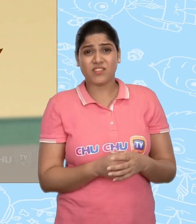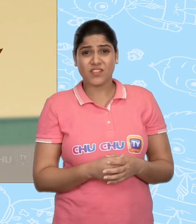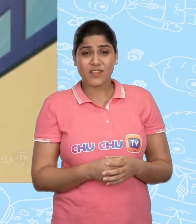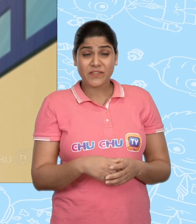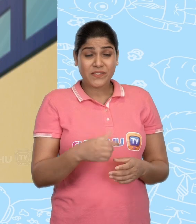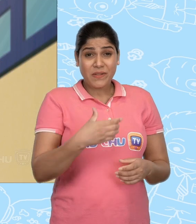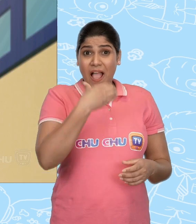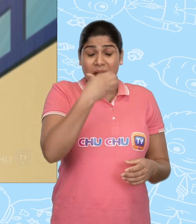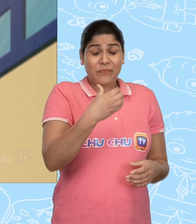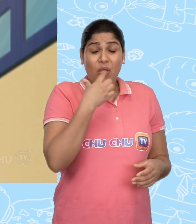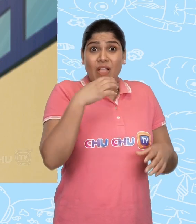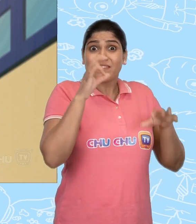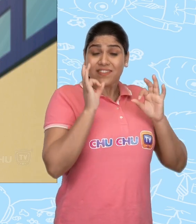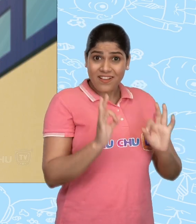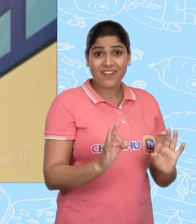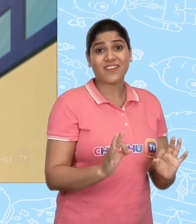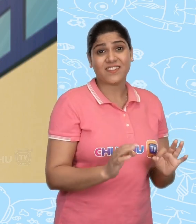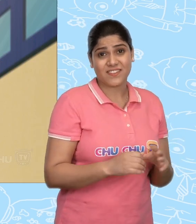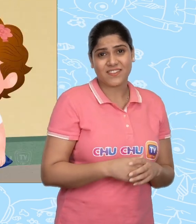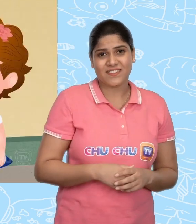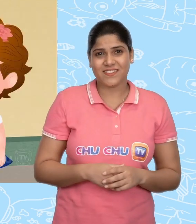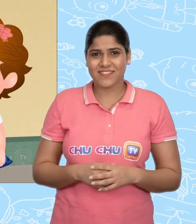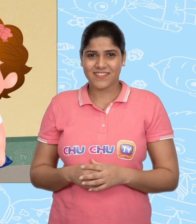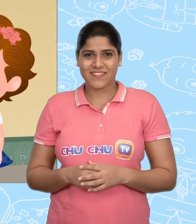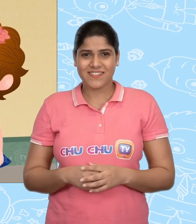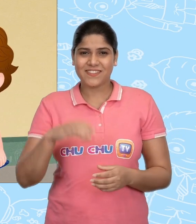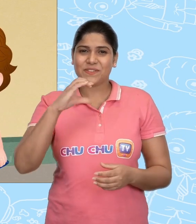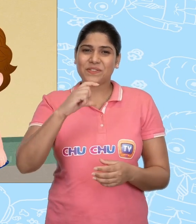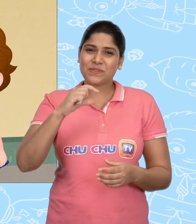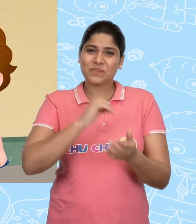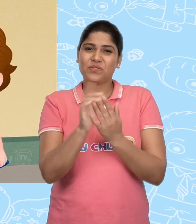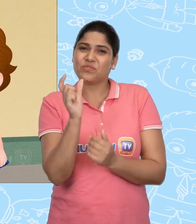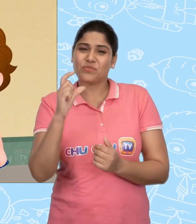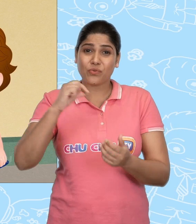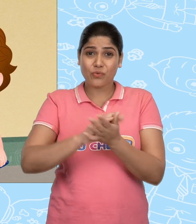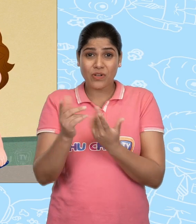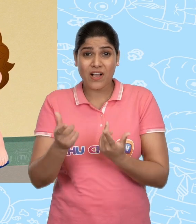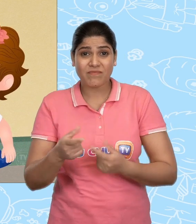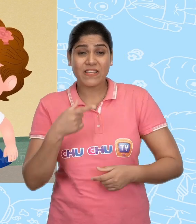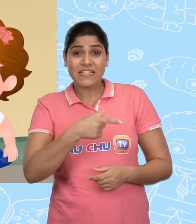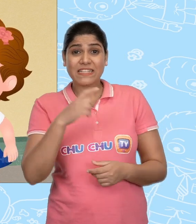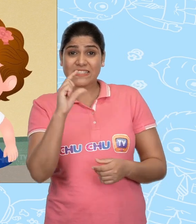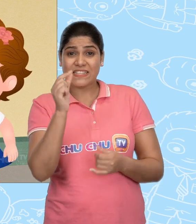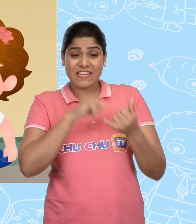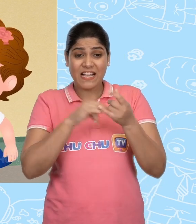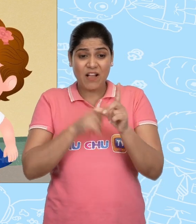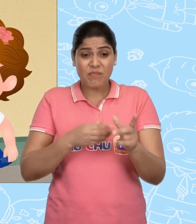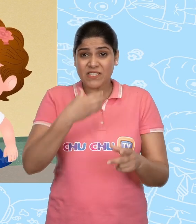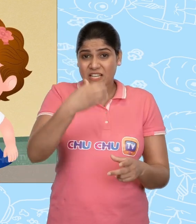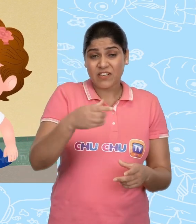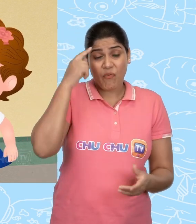पाया। पिज्जा बहुत ही स्वादिष्ट था। चूचू का पिज्जा लेने का कसली का वो